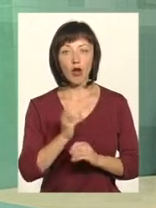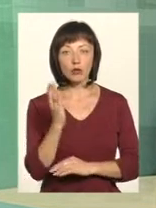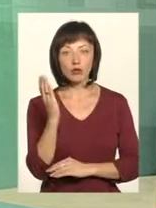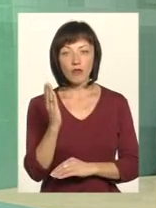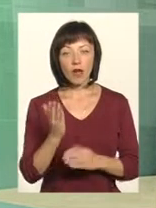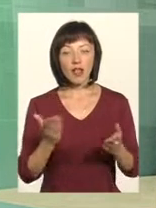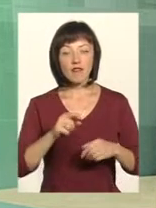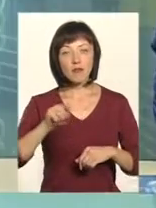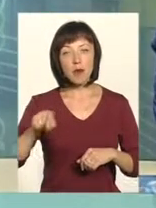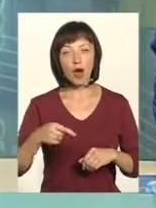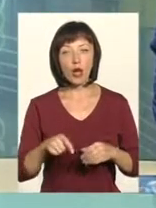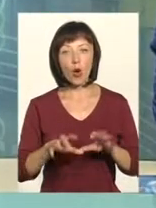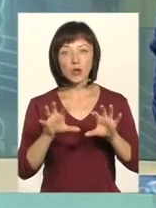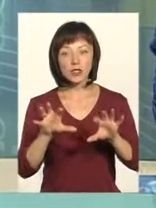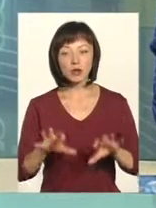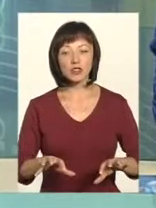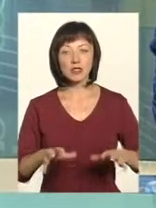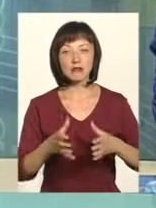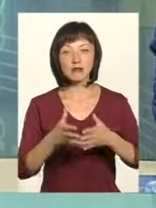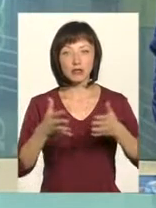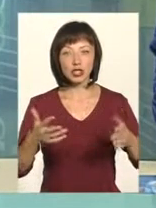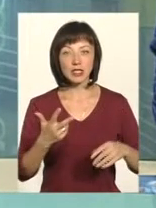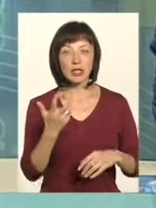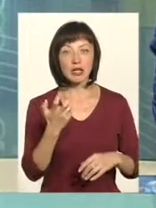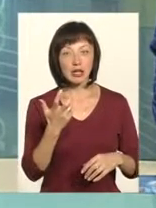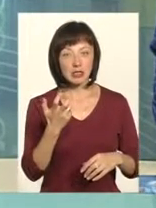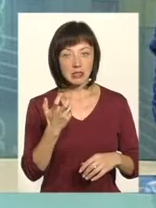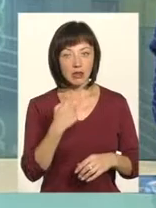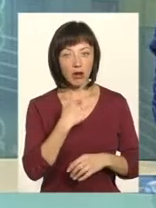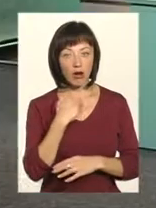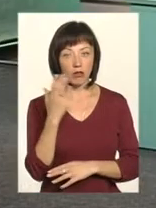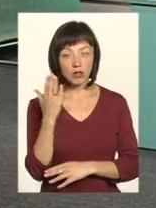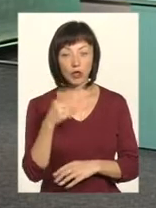вже, яке вимагає конституційної більшості, тобто 300 голосів. Тут було